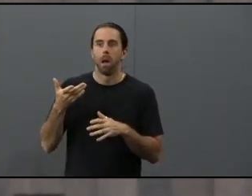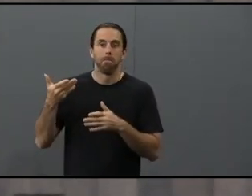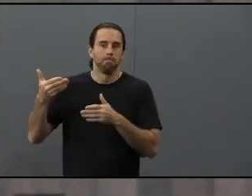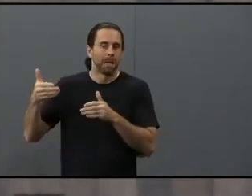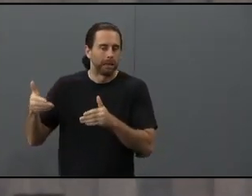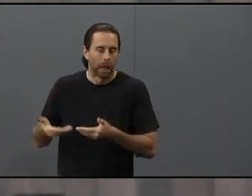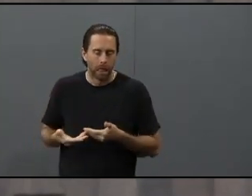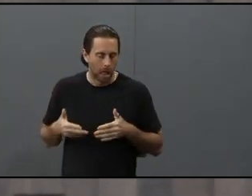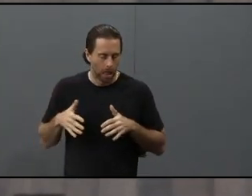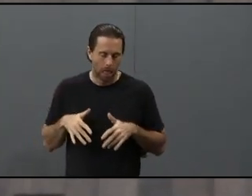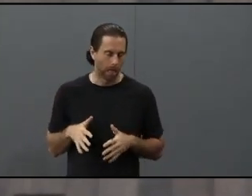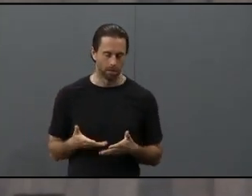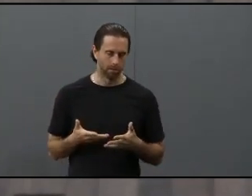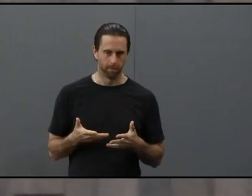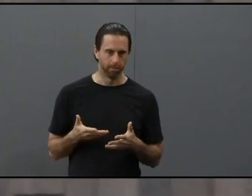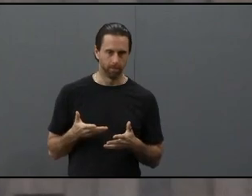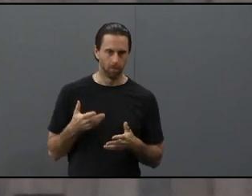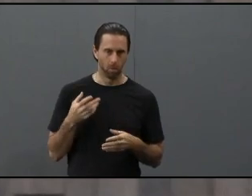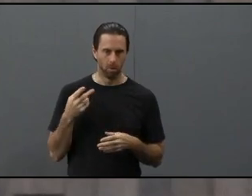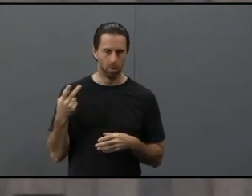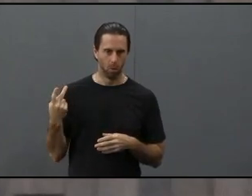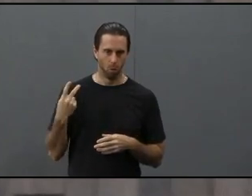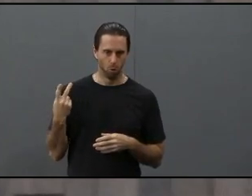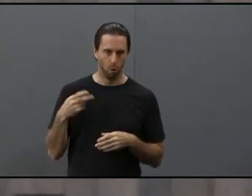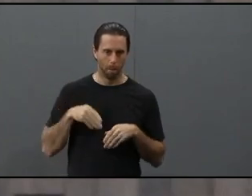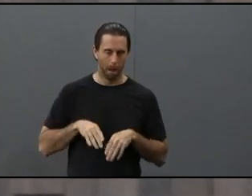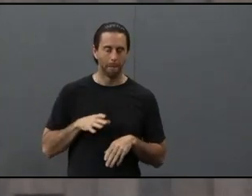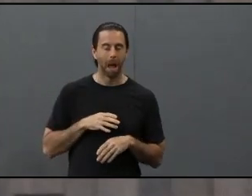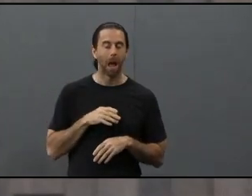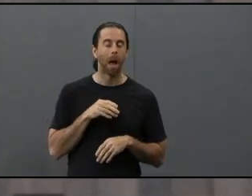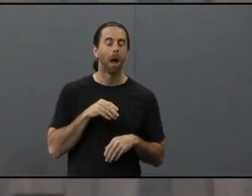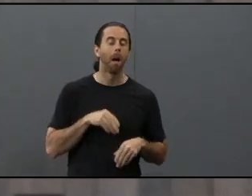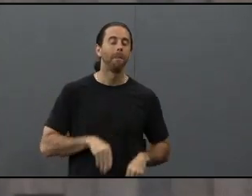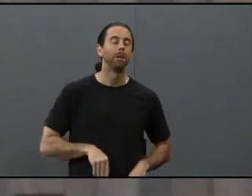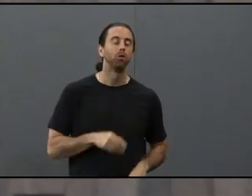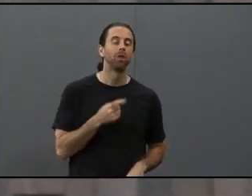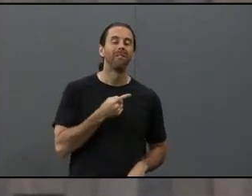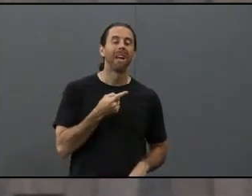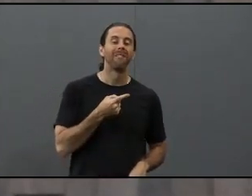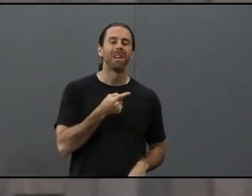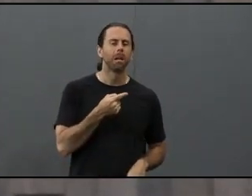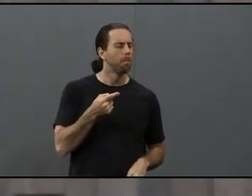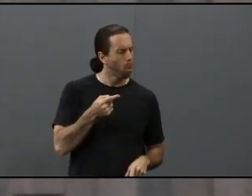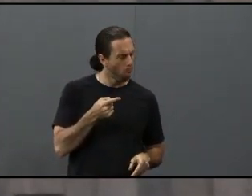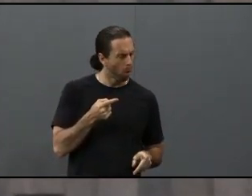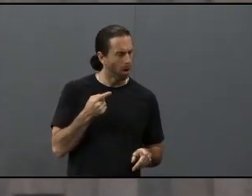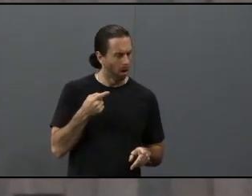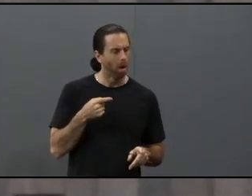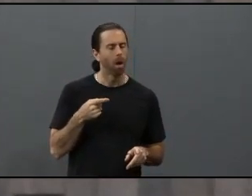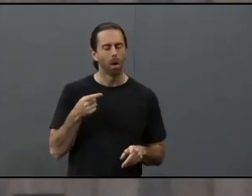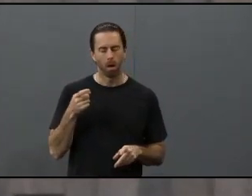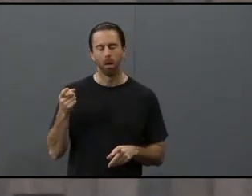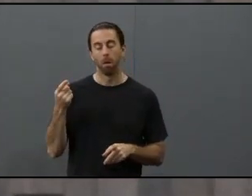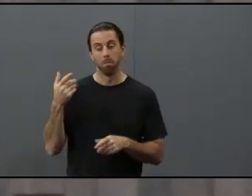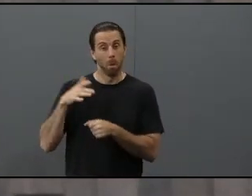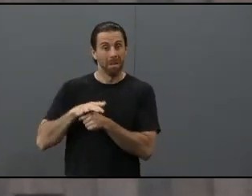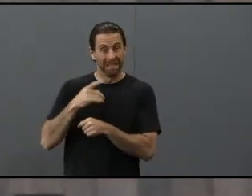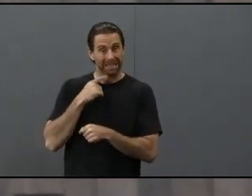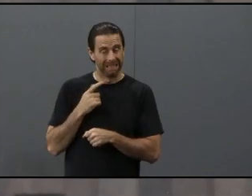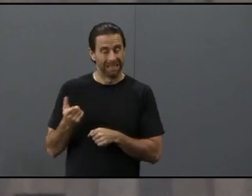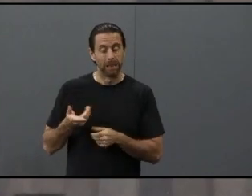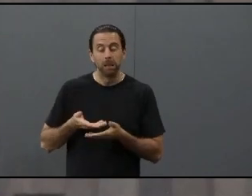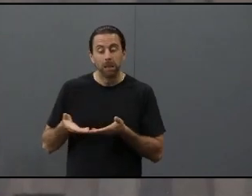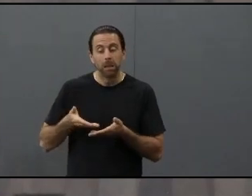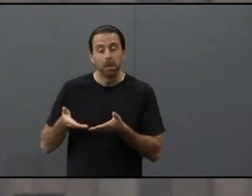présenter aux deux mares mais et la ministre jeuneveve guilbau nous a promis puis encore dernièrement m'appelait pour me dire que elle